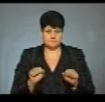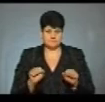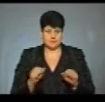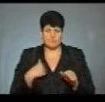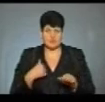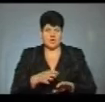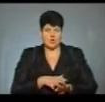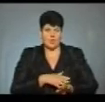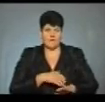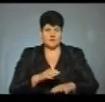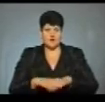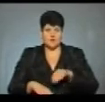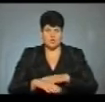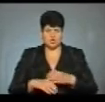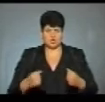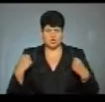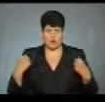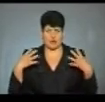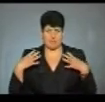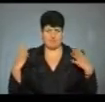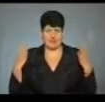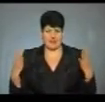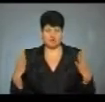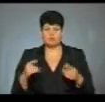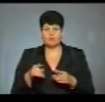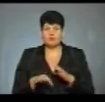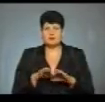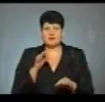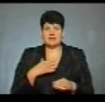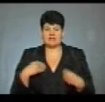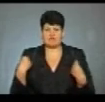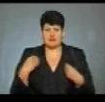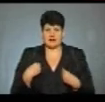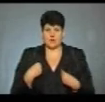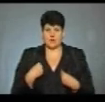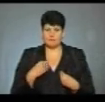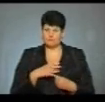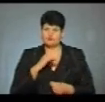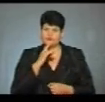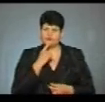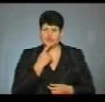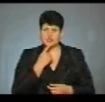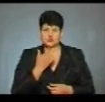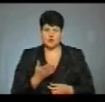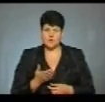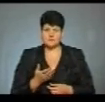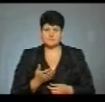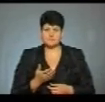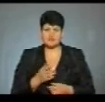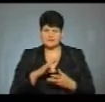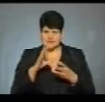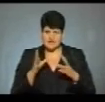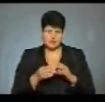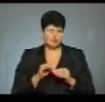довгі руки і широкі плечі, тому підібрати верхній одяг було досить важко. В загальному